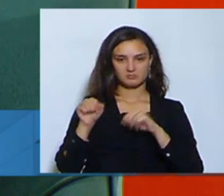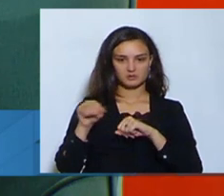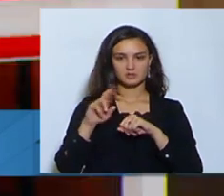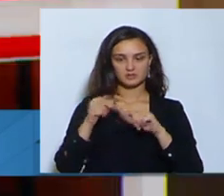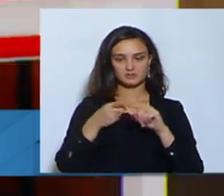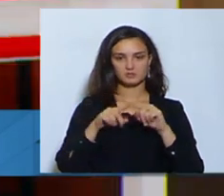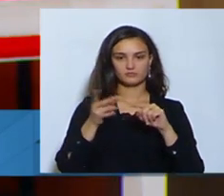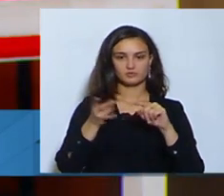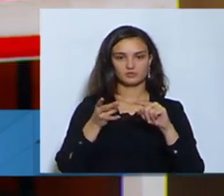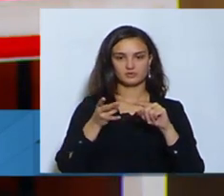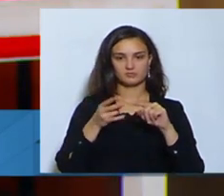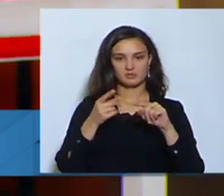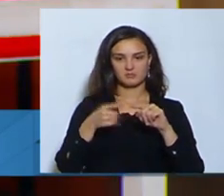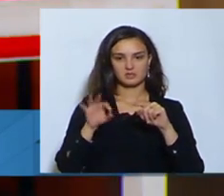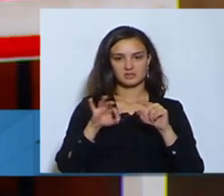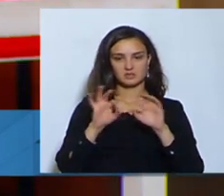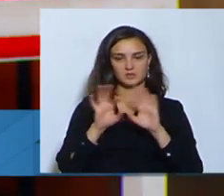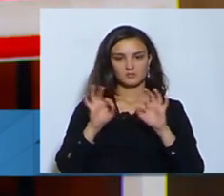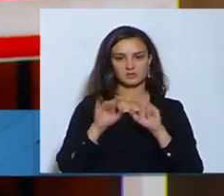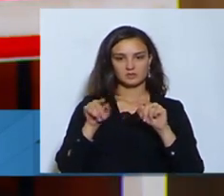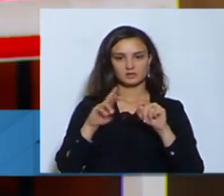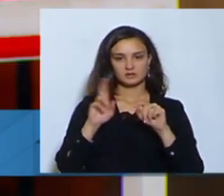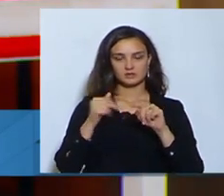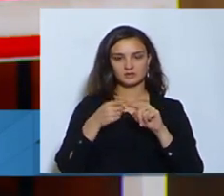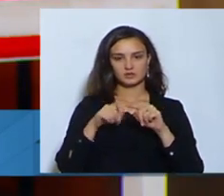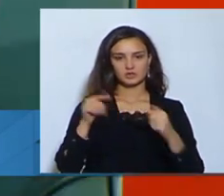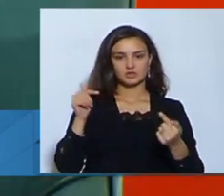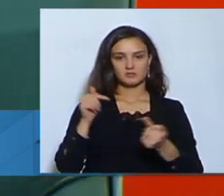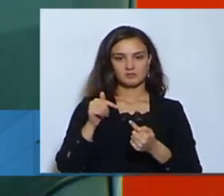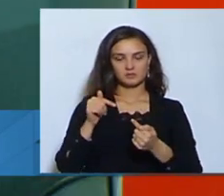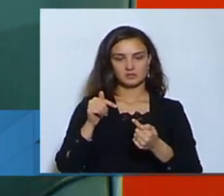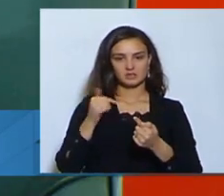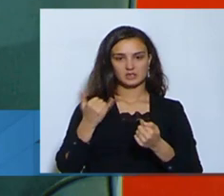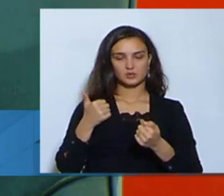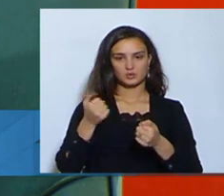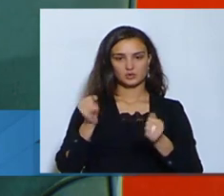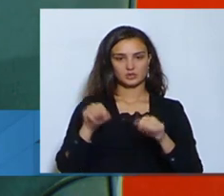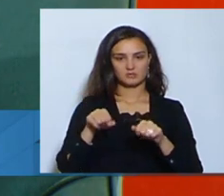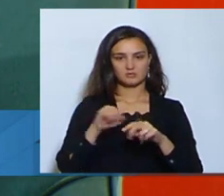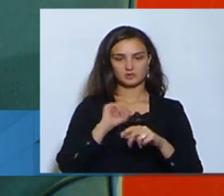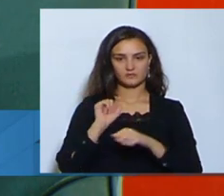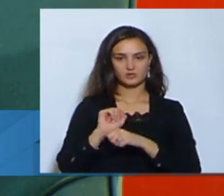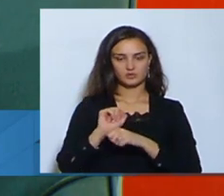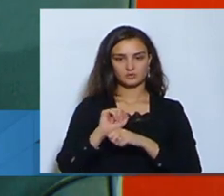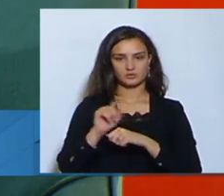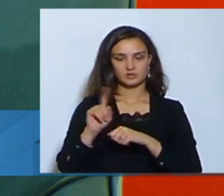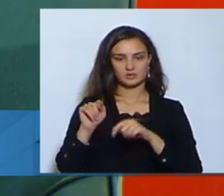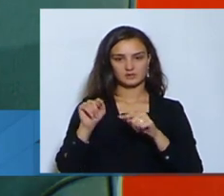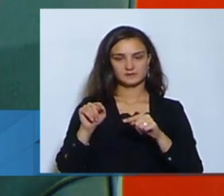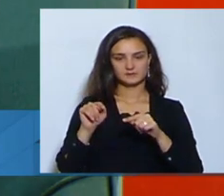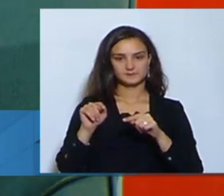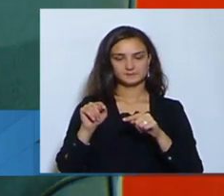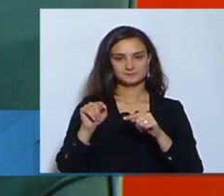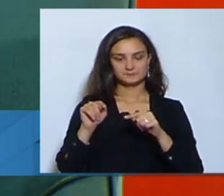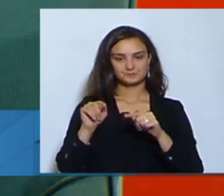და ამიტომ გჭირდება რა ამაზე საუბარი. და შესაბამისად, ეხლა როგორ შეიძლება რომ შევაჩეროთ რაღაც